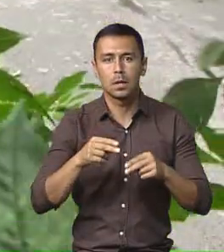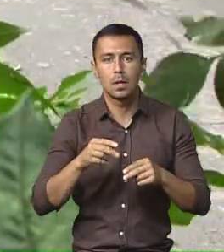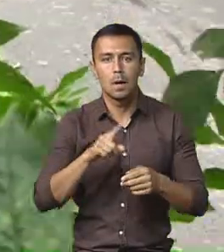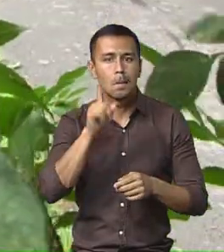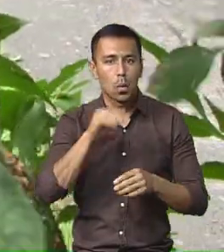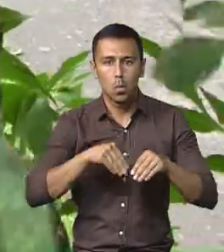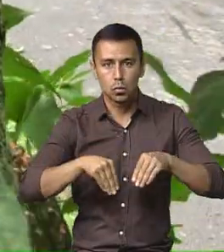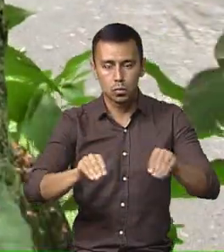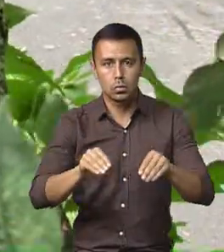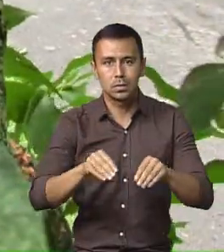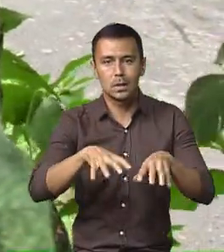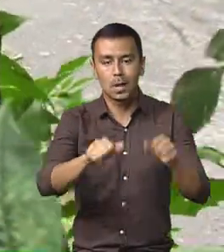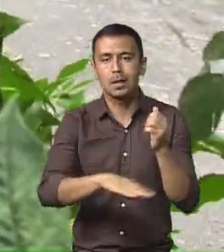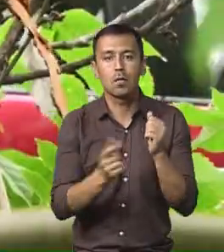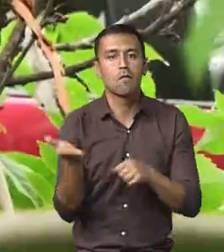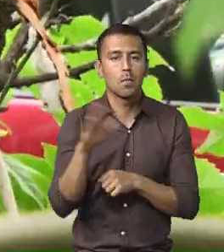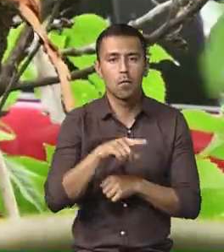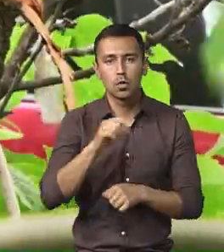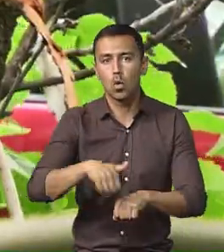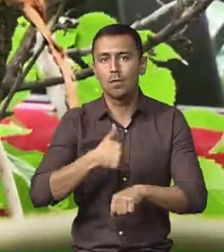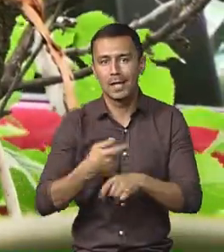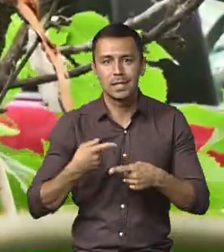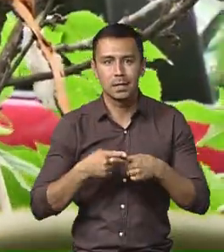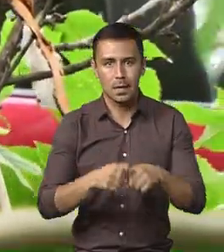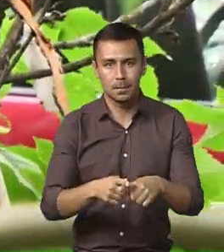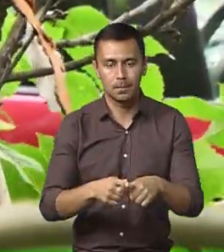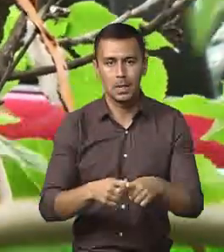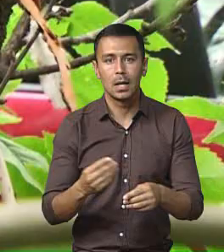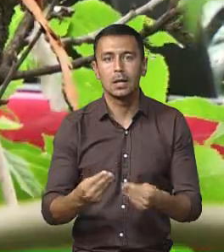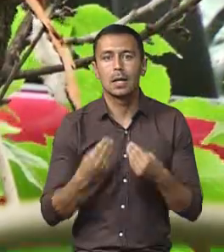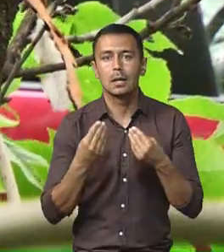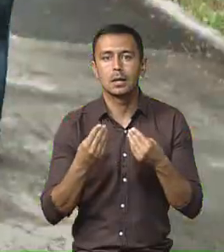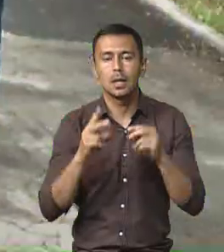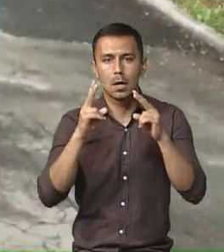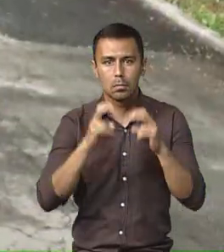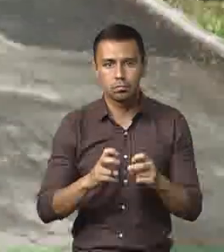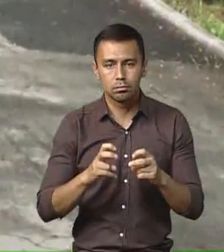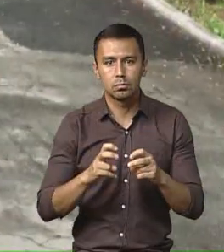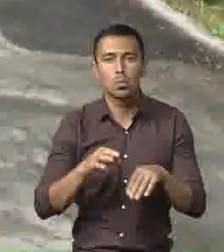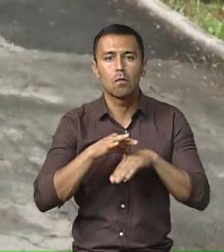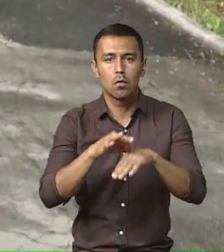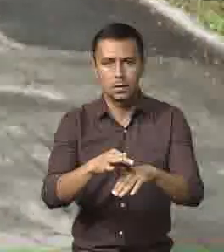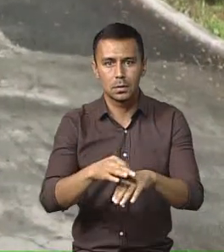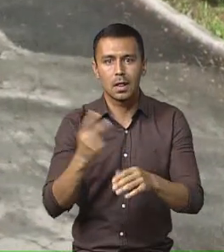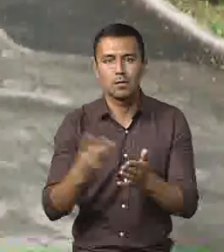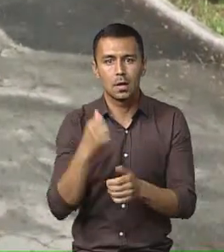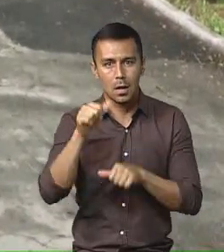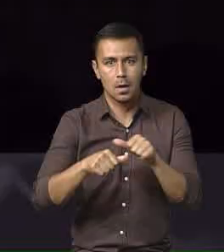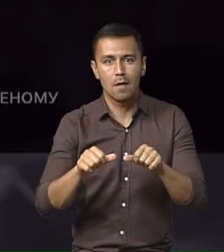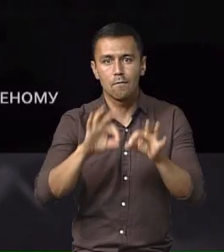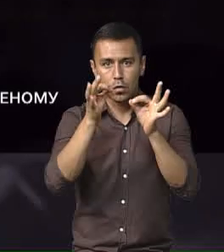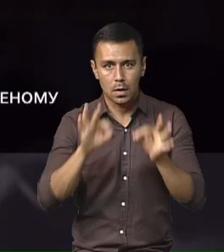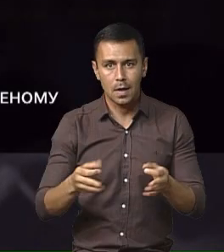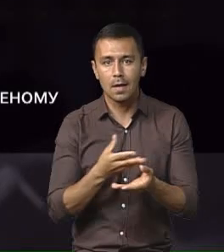міста забрали дерево, яке впало, говорить головний інженер Вадим Мороз. Додає, обстеження дерев проводяться двічі на рік – восени та